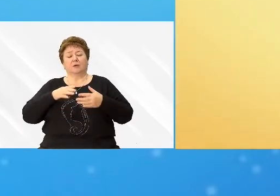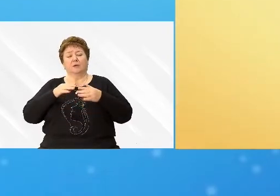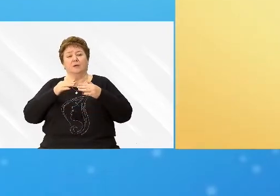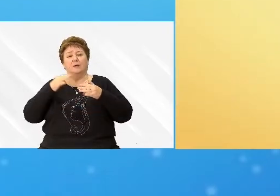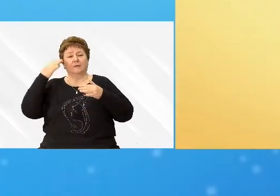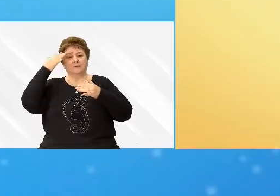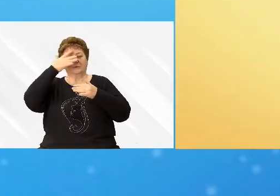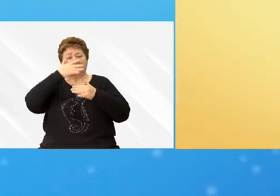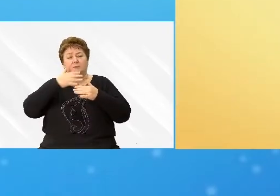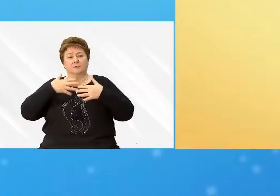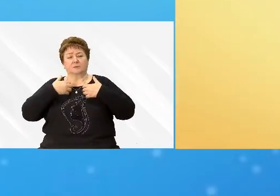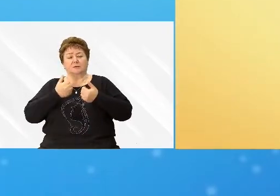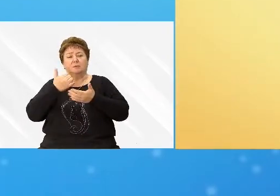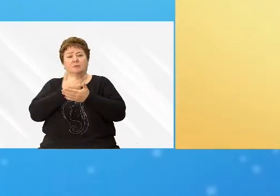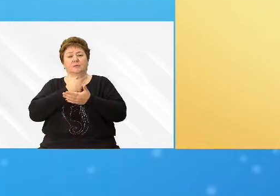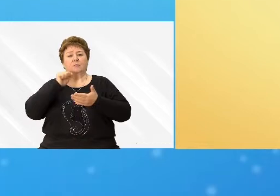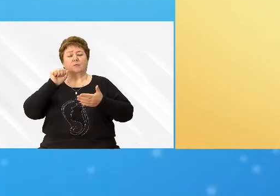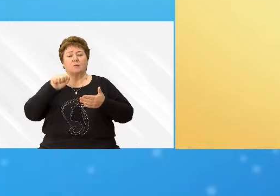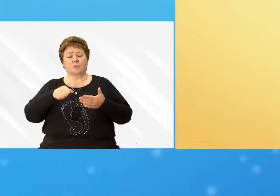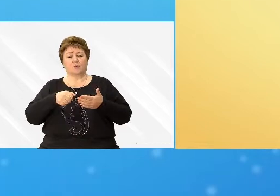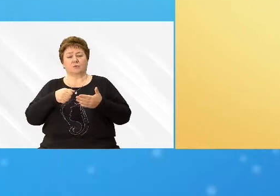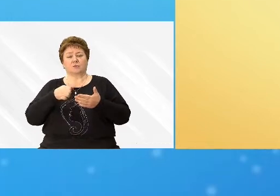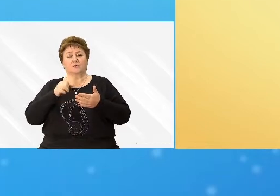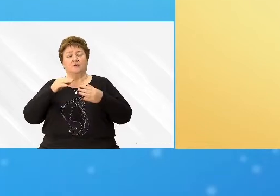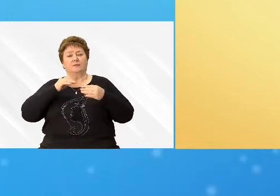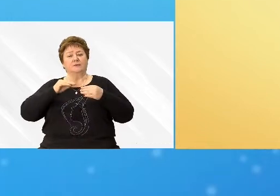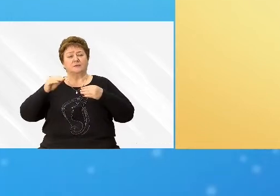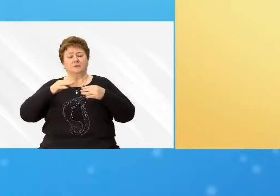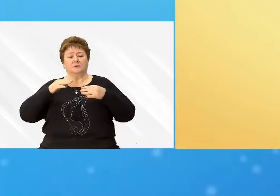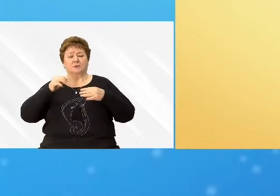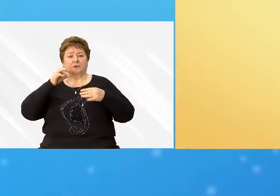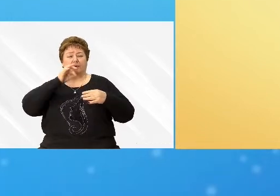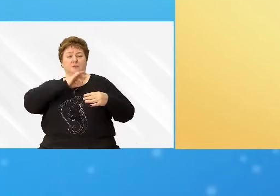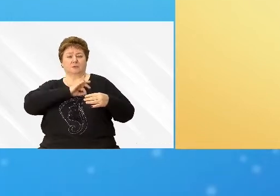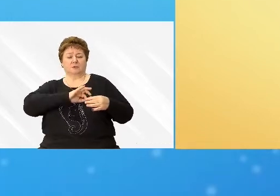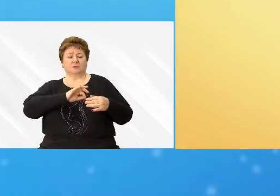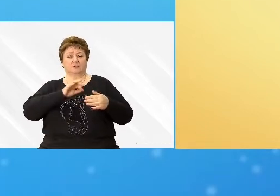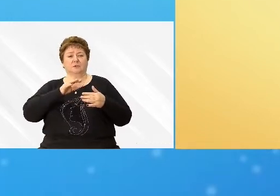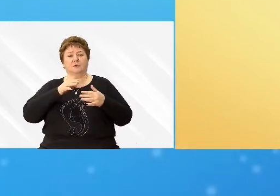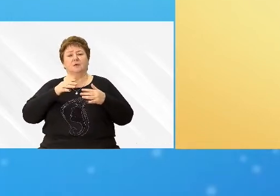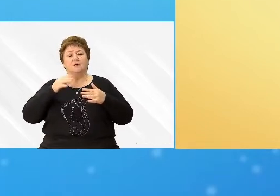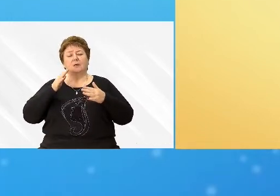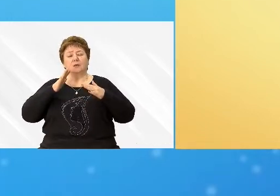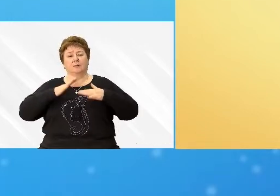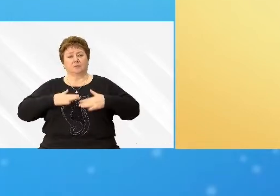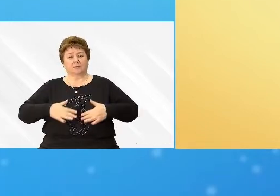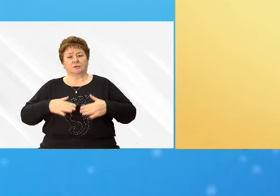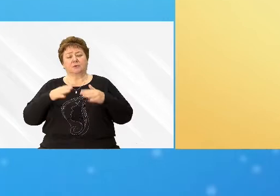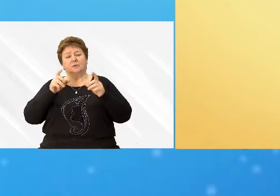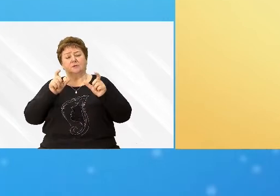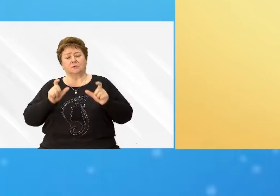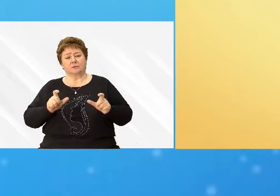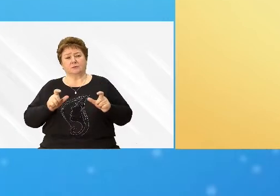здоровье можно определить как физическое и психическое состояние человека которая